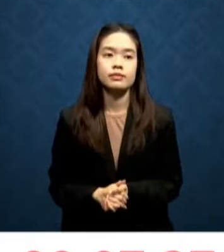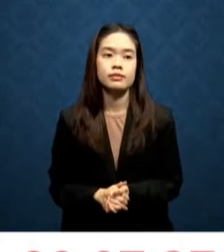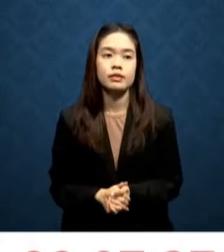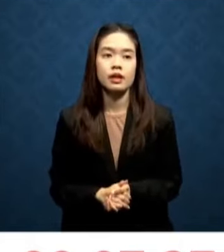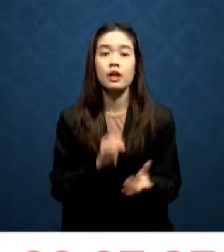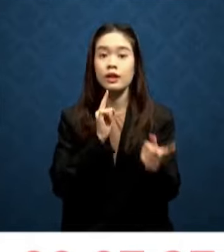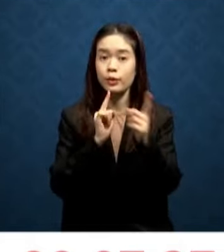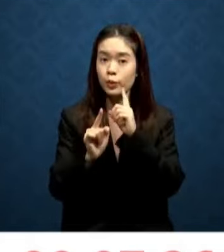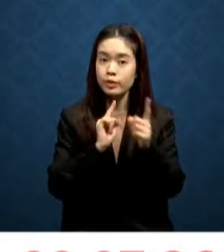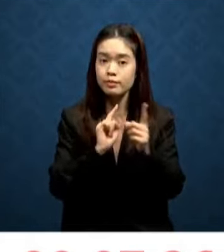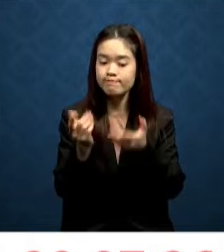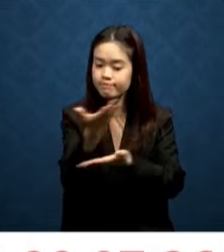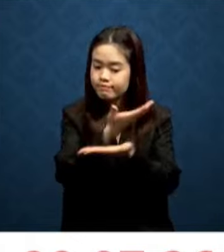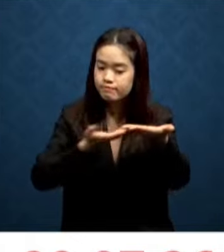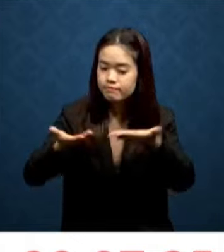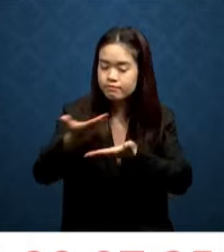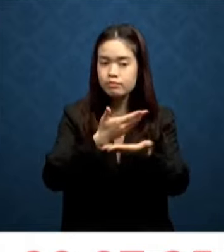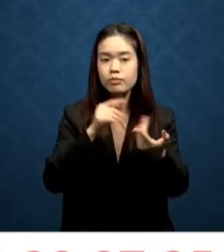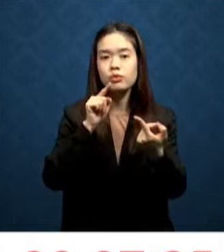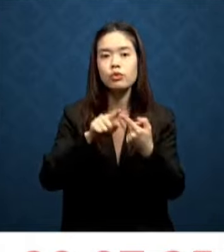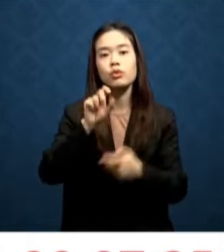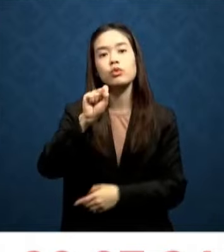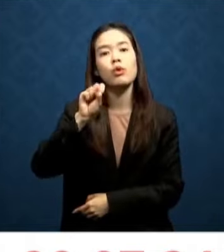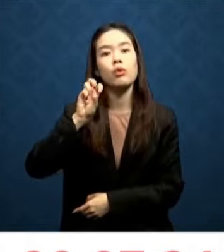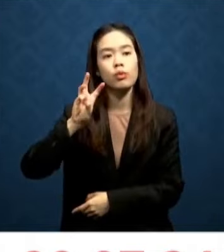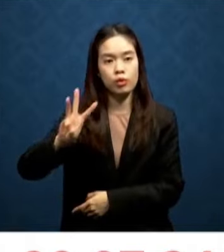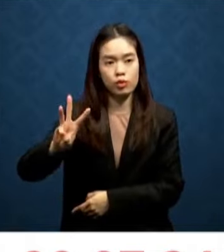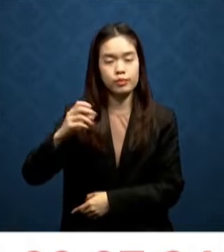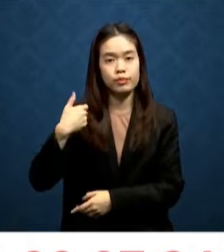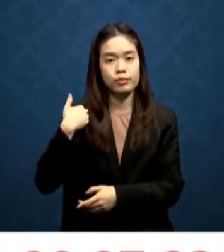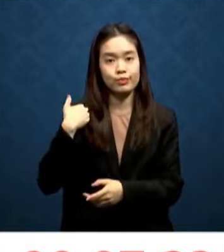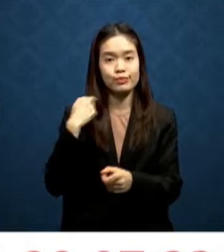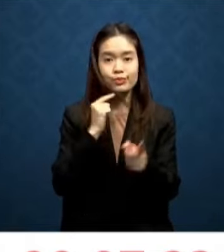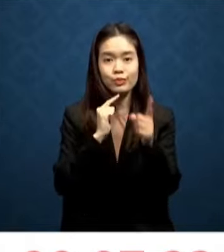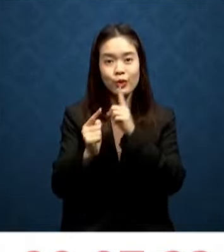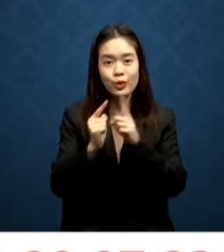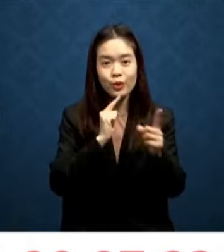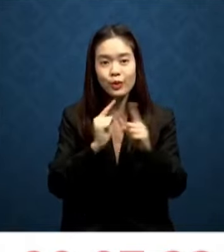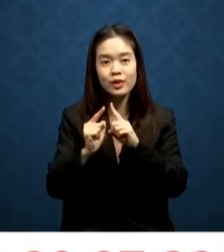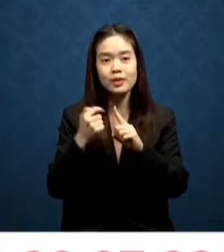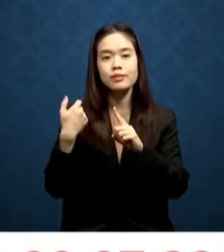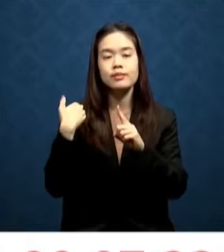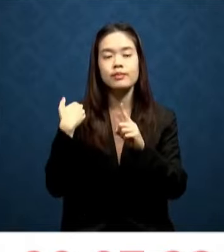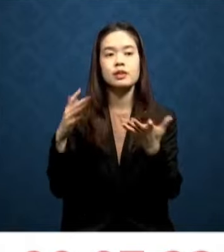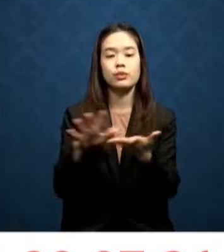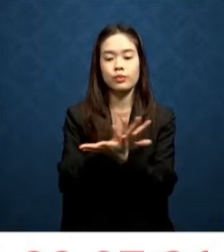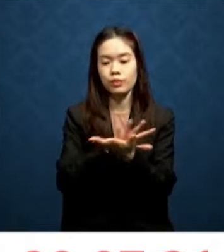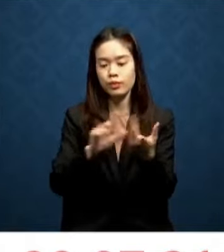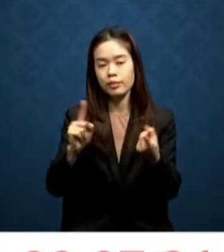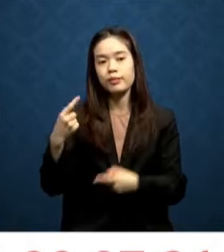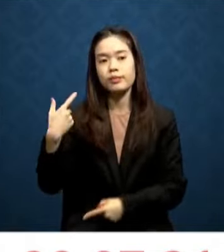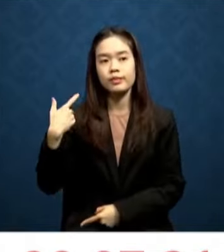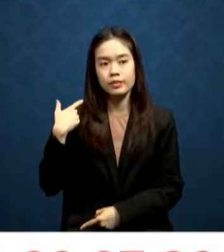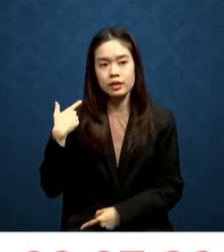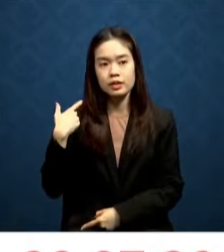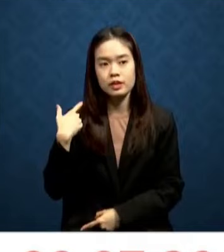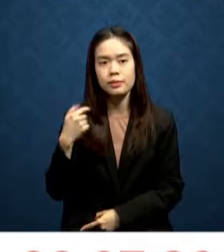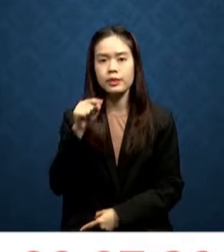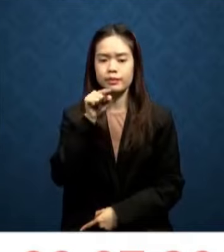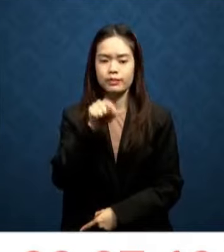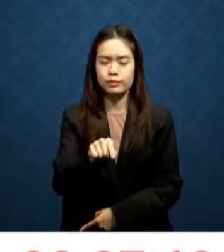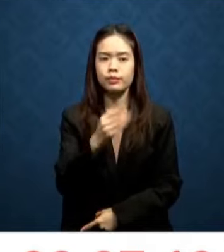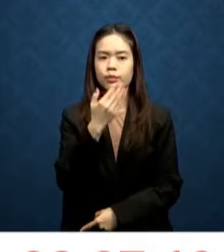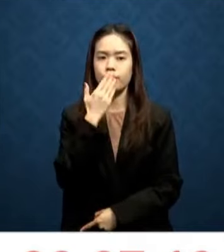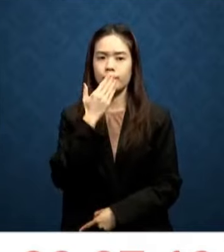ดคุยในวุฒิสภานั้นควรจะเป็นการพูดคุยกันอย่างอารยะไม่ใช้การปิดกั้น